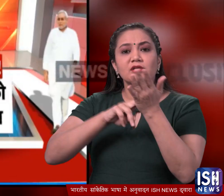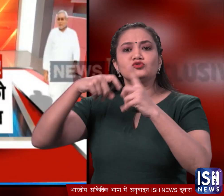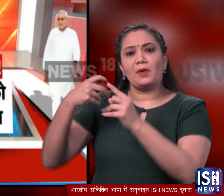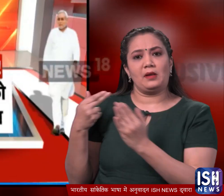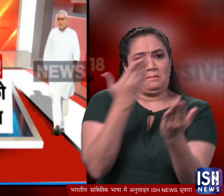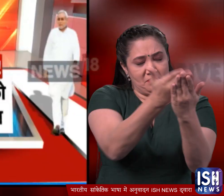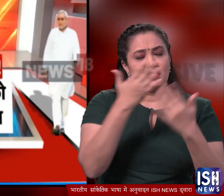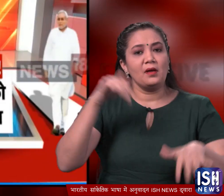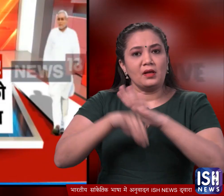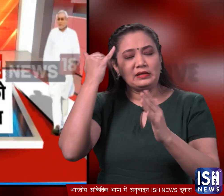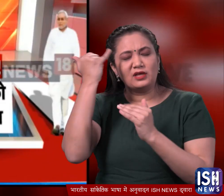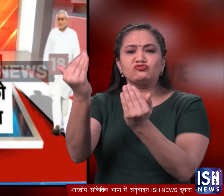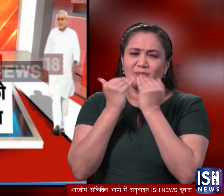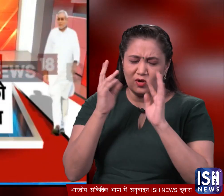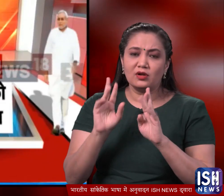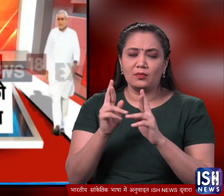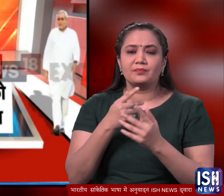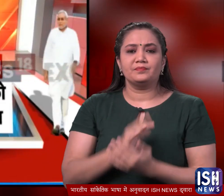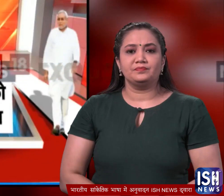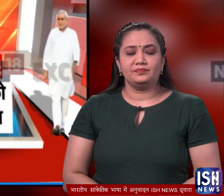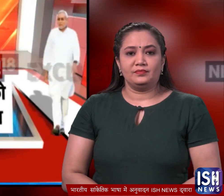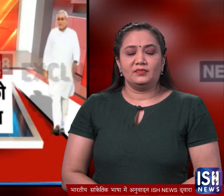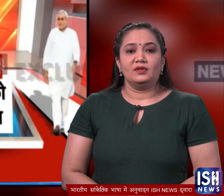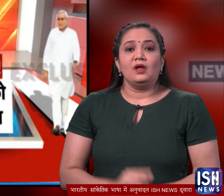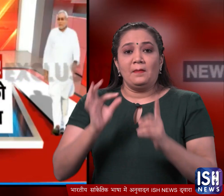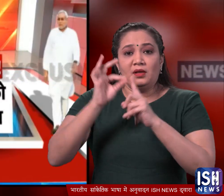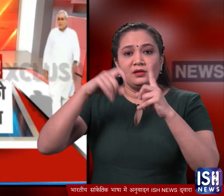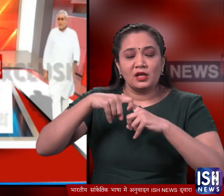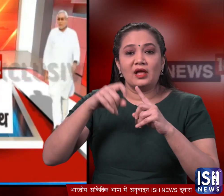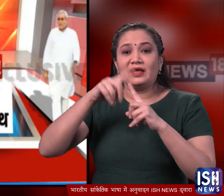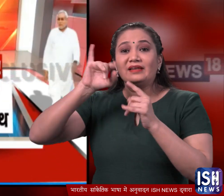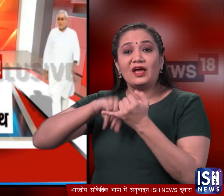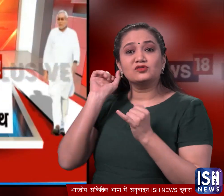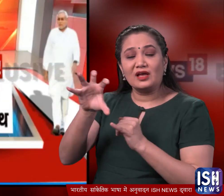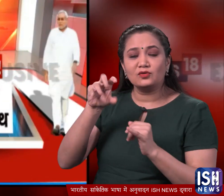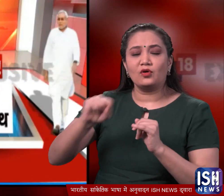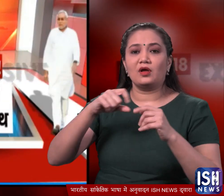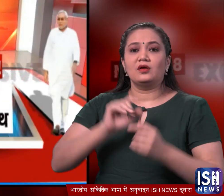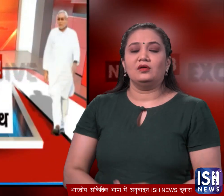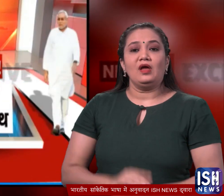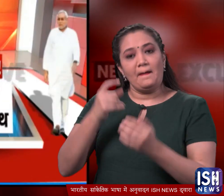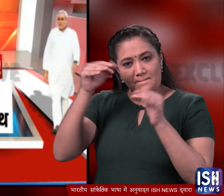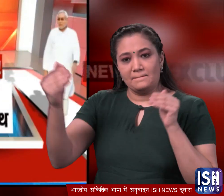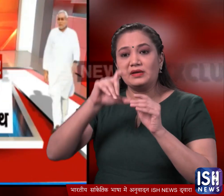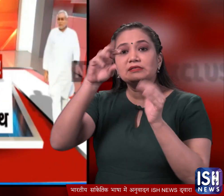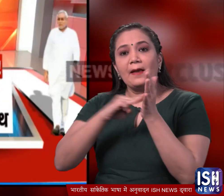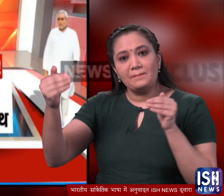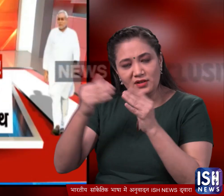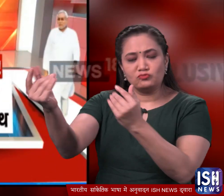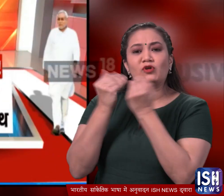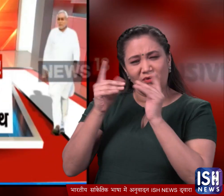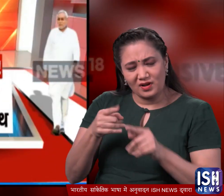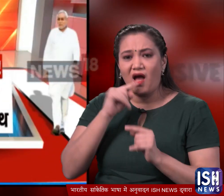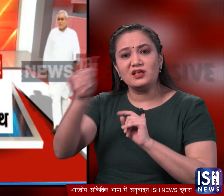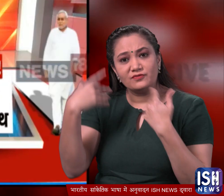के लिए नीतीश कुमार के नाम को समर्थन देने पर बात की गई। बताया गया कि प्रशांत किशोर तेलंगाना के मुख्यमंत्री के चंद्रशेखर राव से मिले और उनका